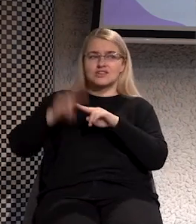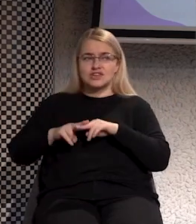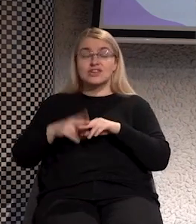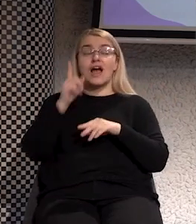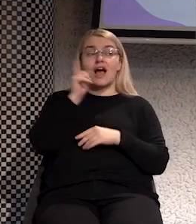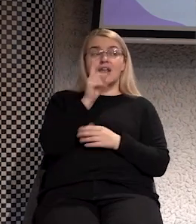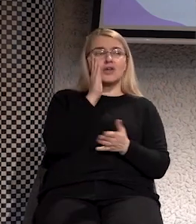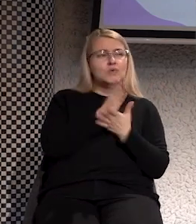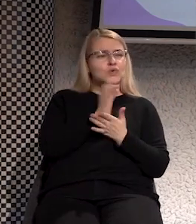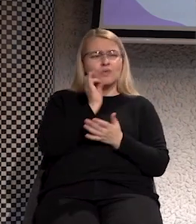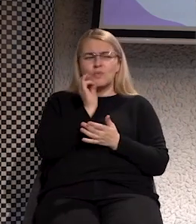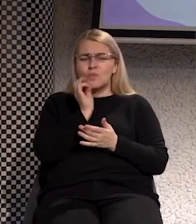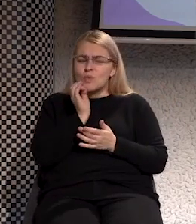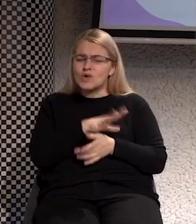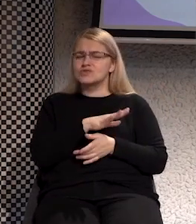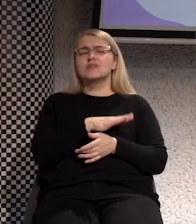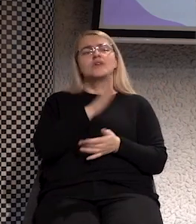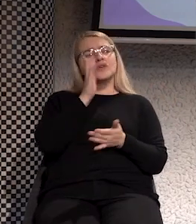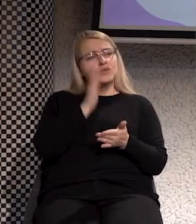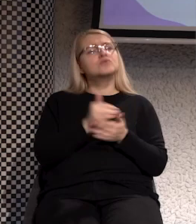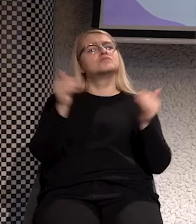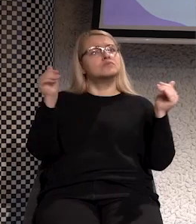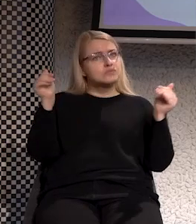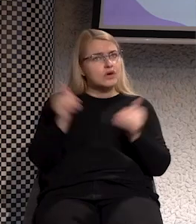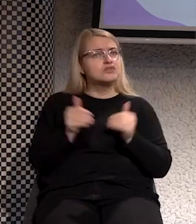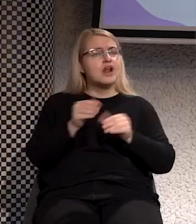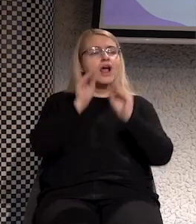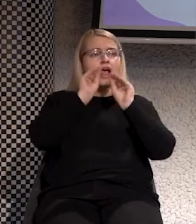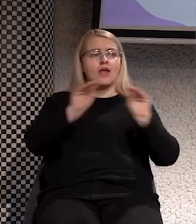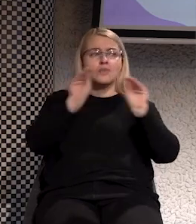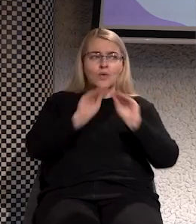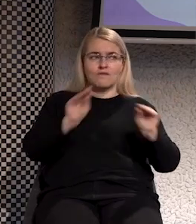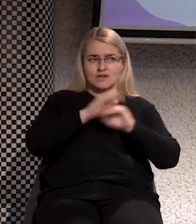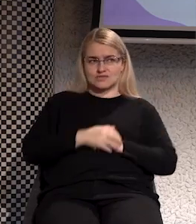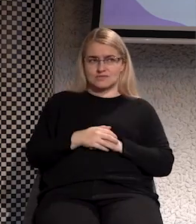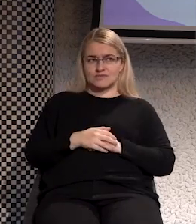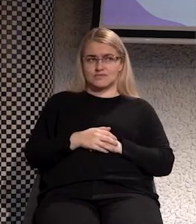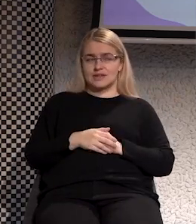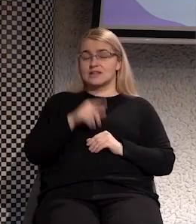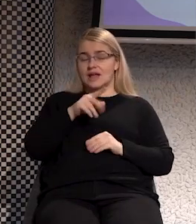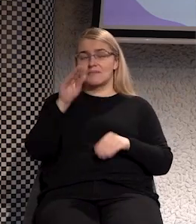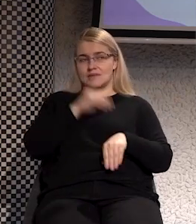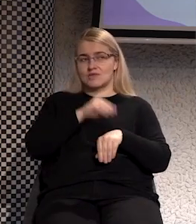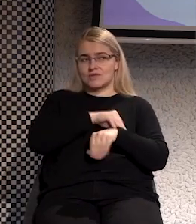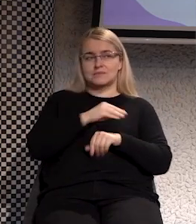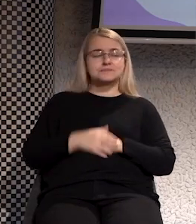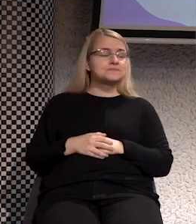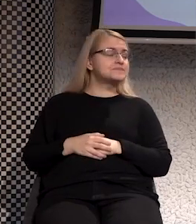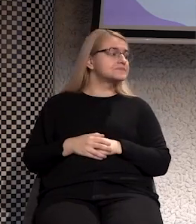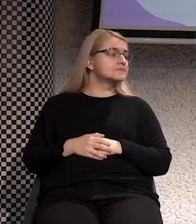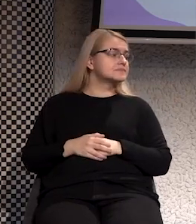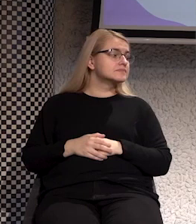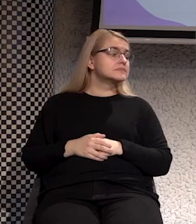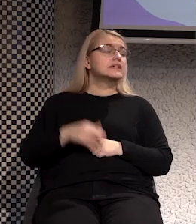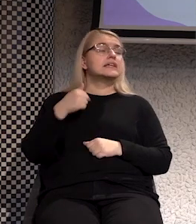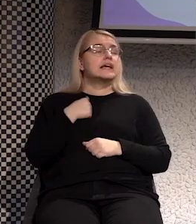uważam, że już od najmłodszych lat jak najbardziej możemy edukować w tym obszarze i z tą metodą. Ja się jeszcze odniosę do tego,